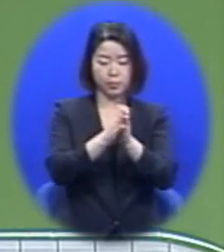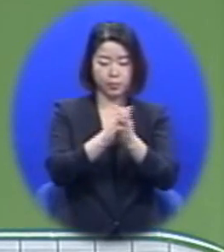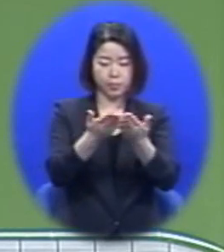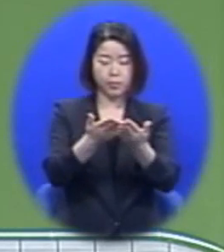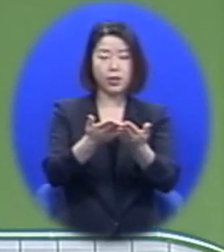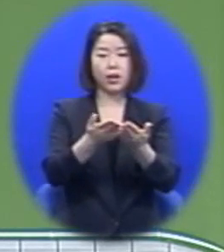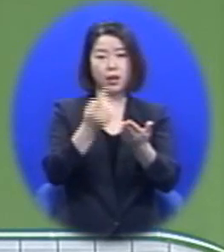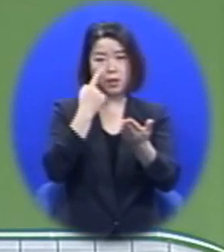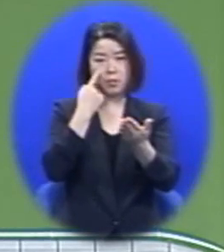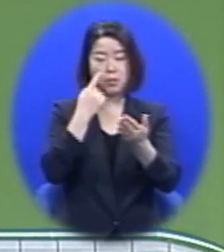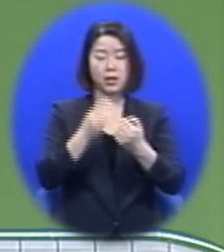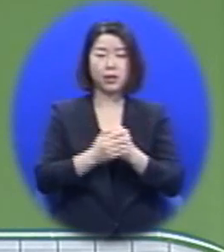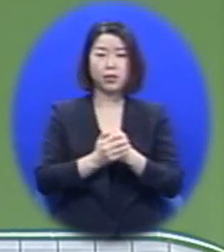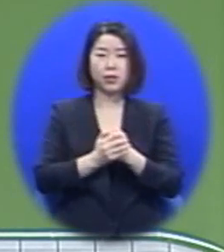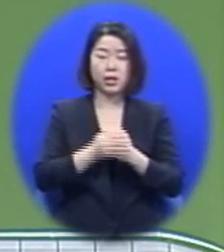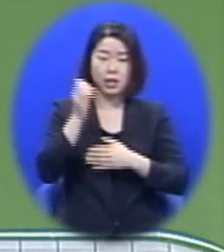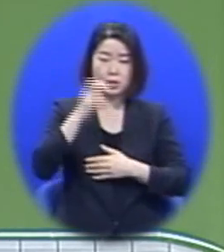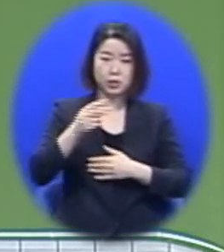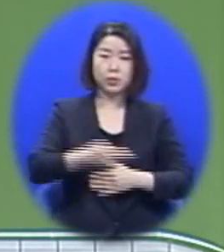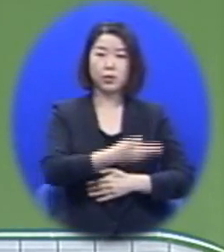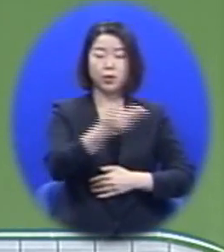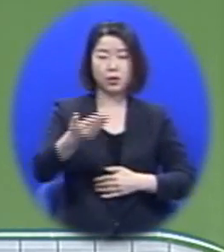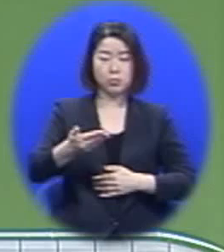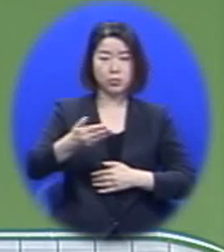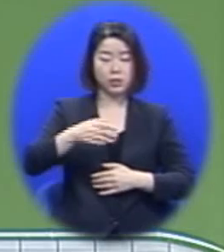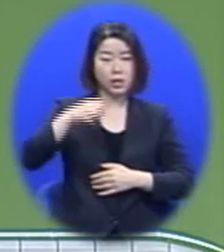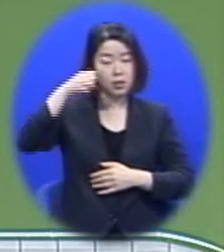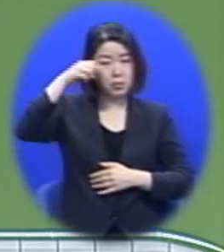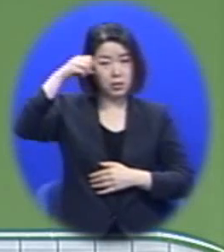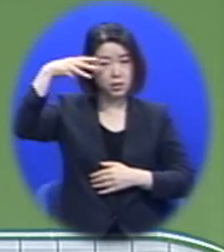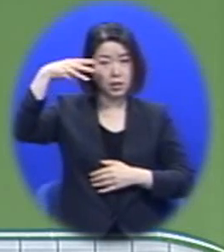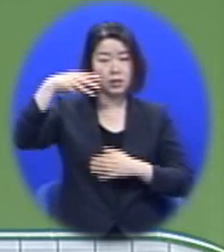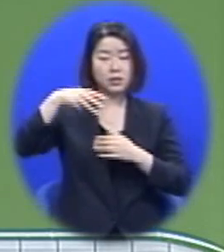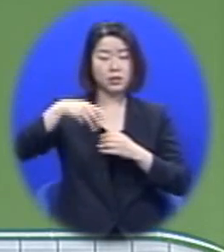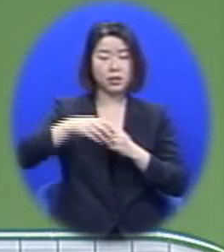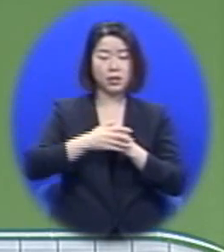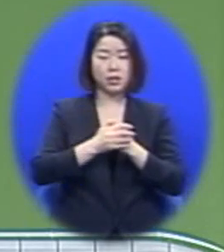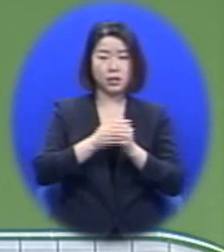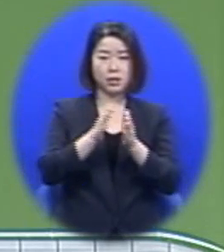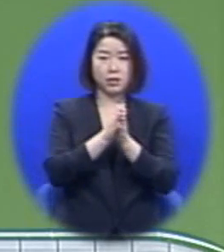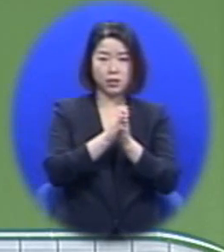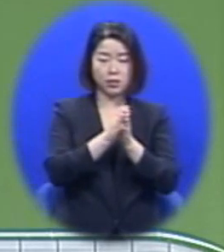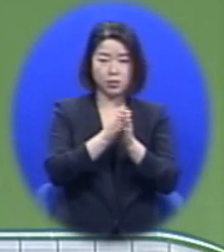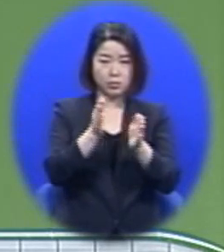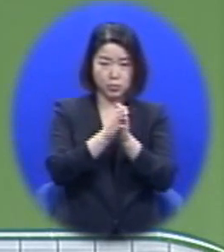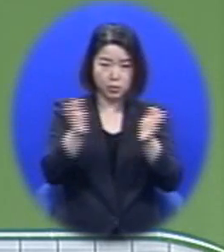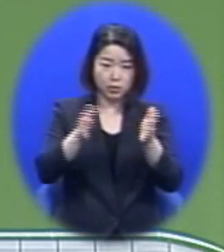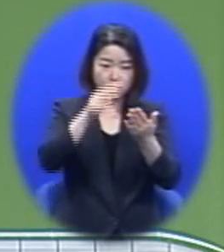펼치세요. 그리고 여러분 창세기부터 그저 성경을 쭉 읽어 내려가시는,